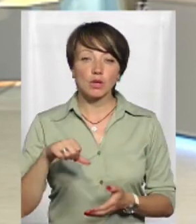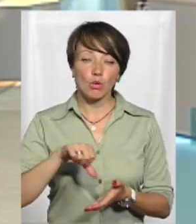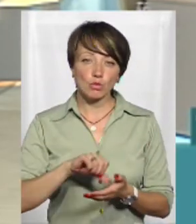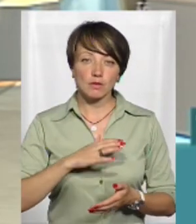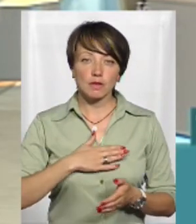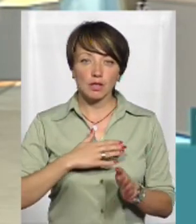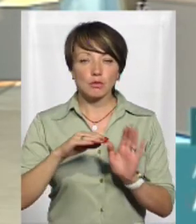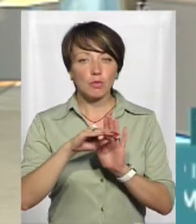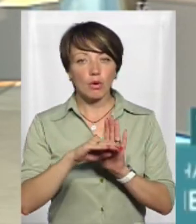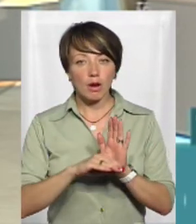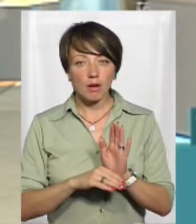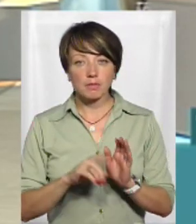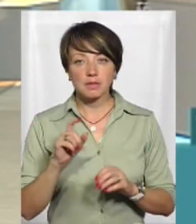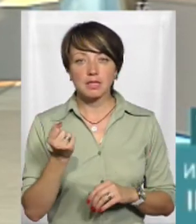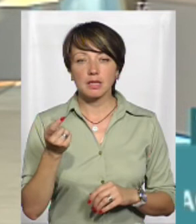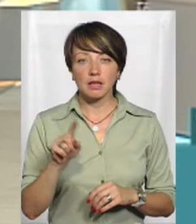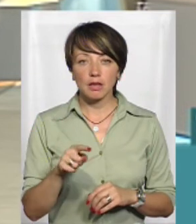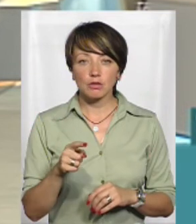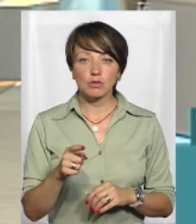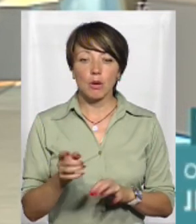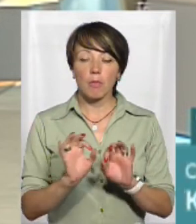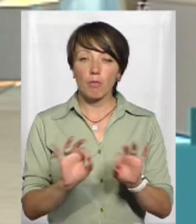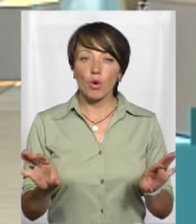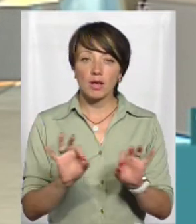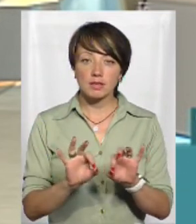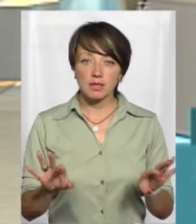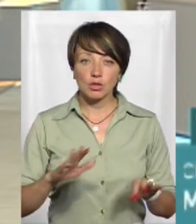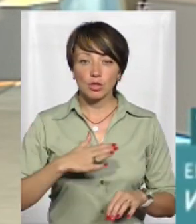участь у програмі, за те, що